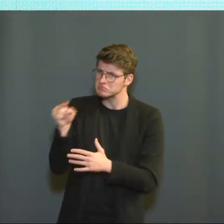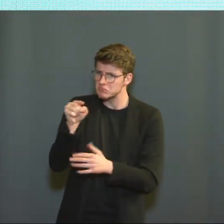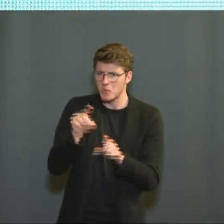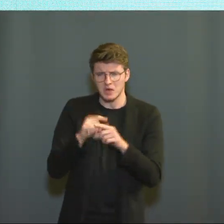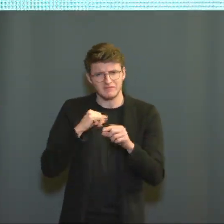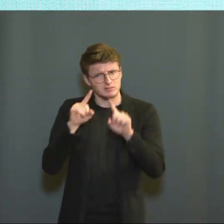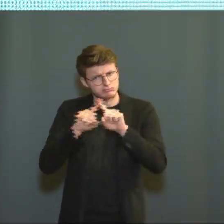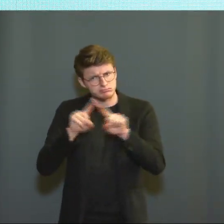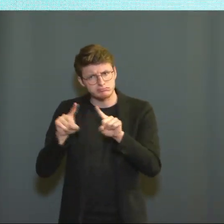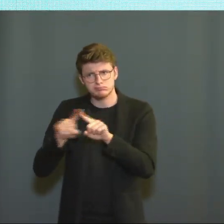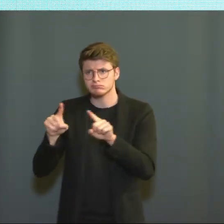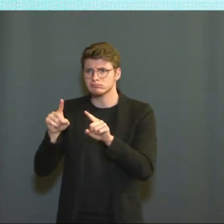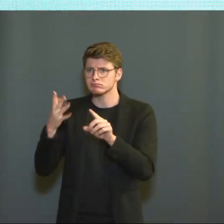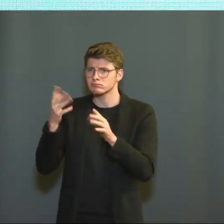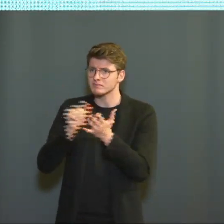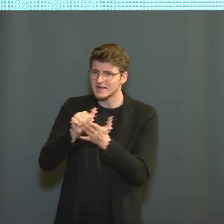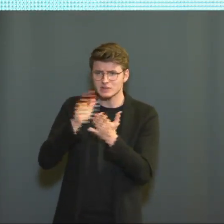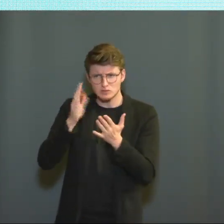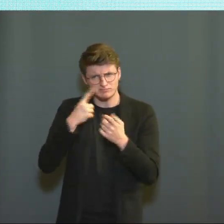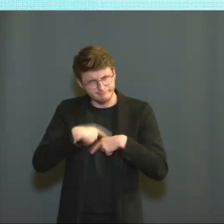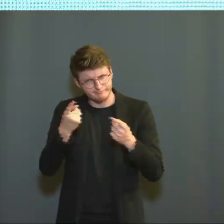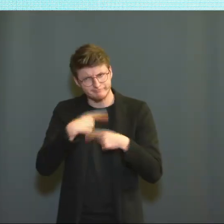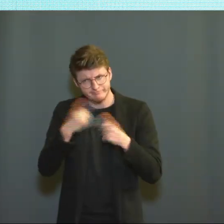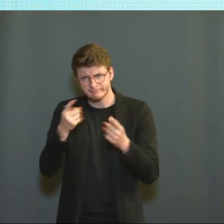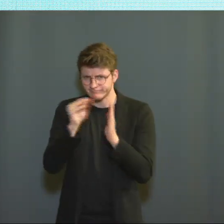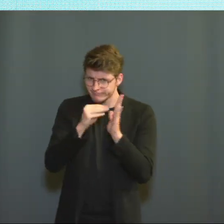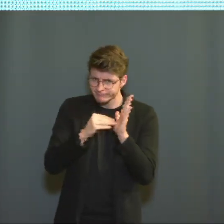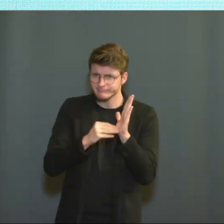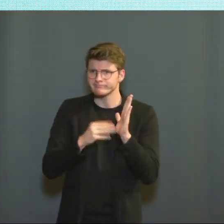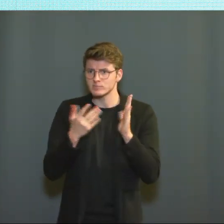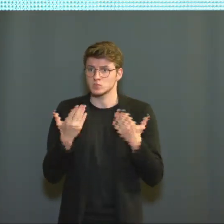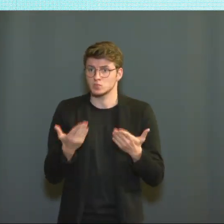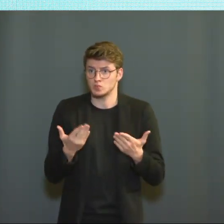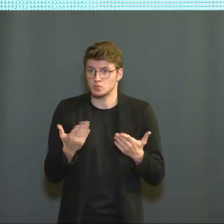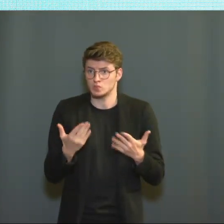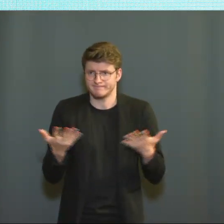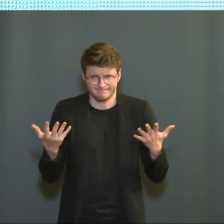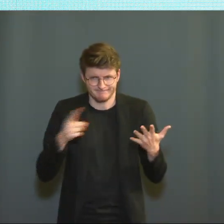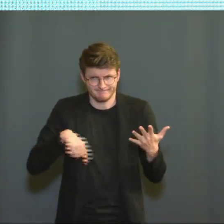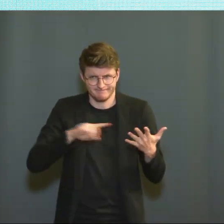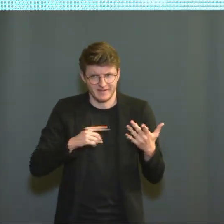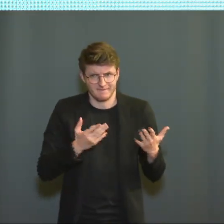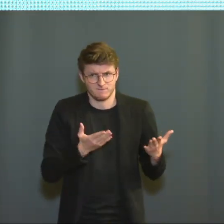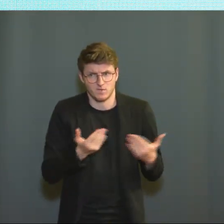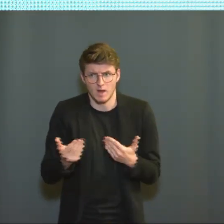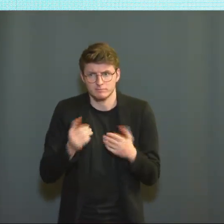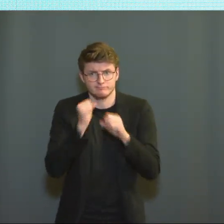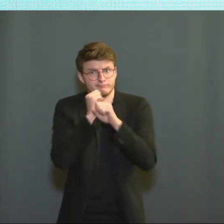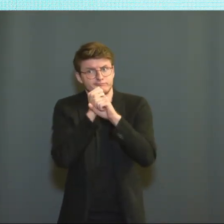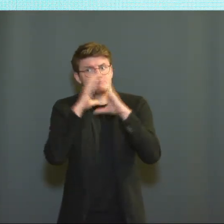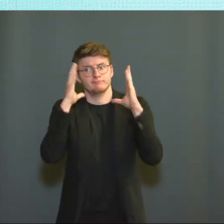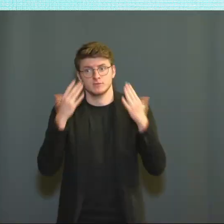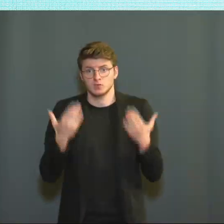de pers. Dat is opnieuw niet onverwacht. Hè. Dat zat wel in de lijn der